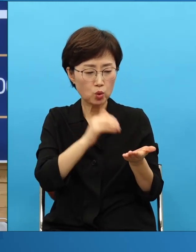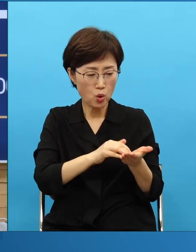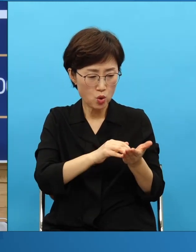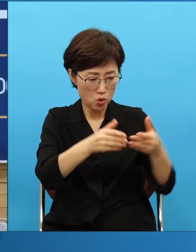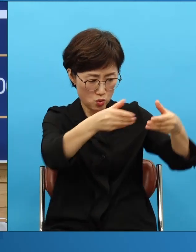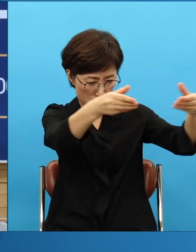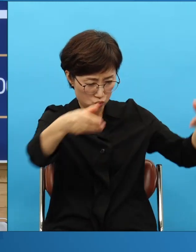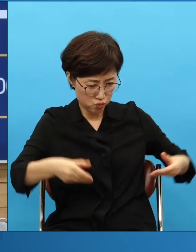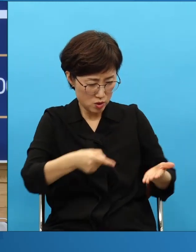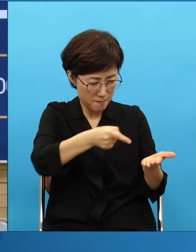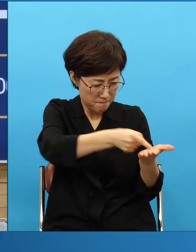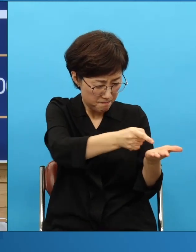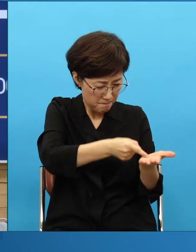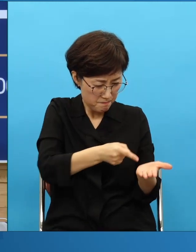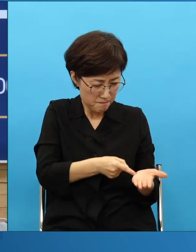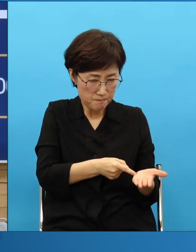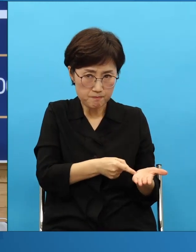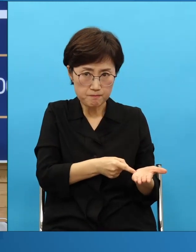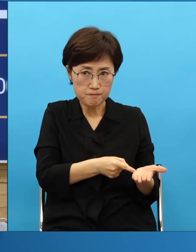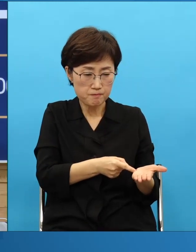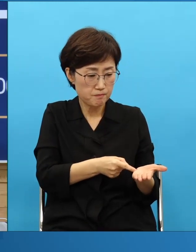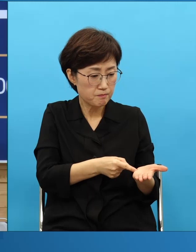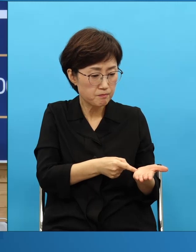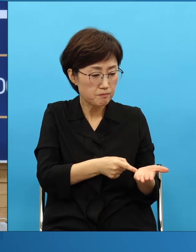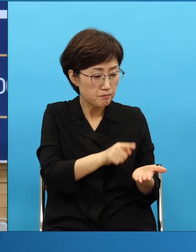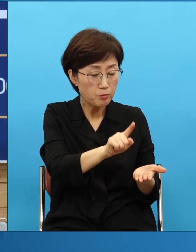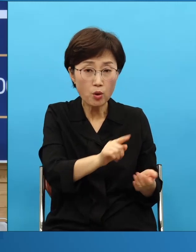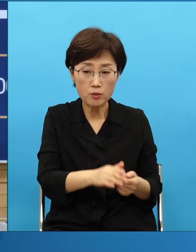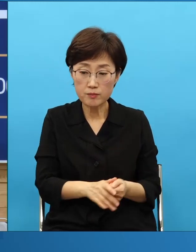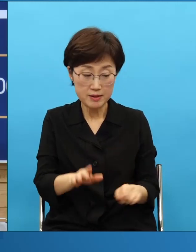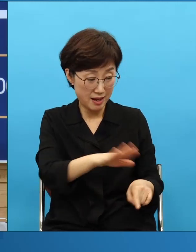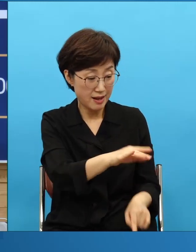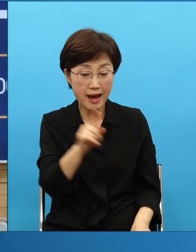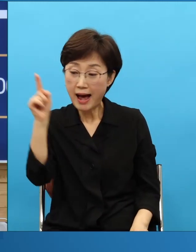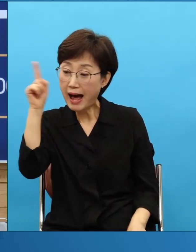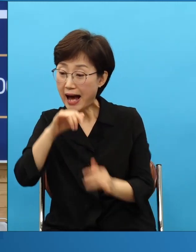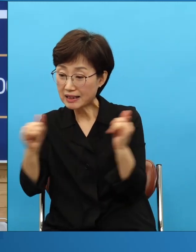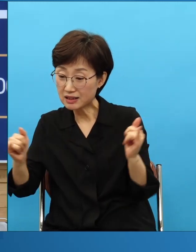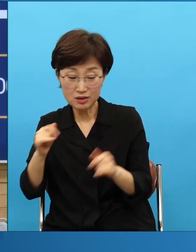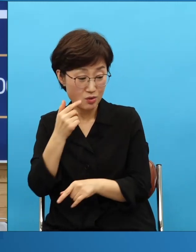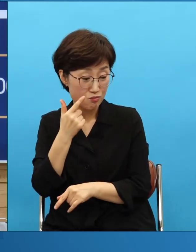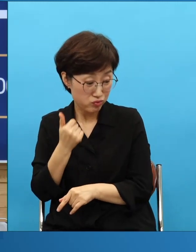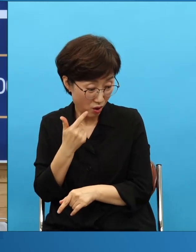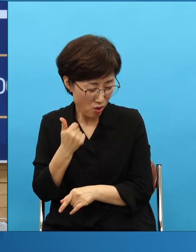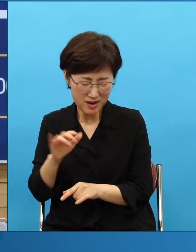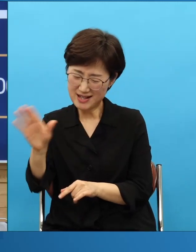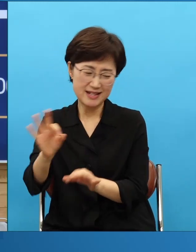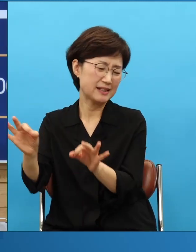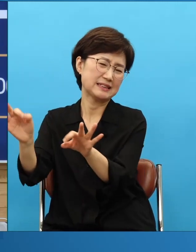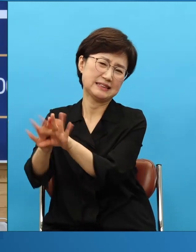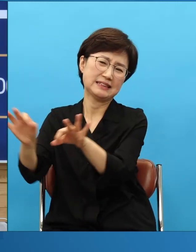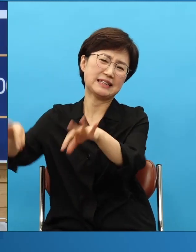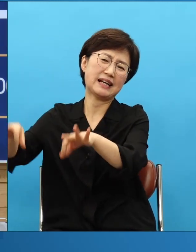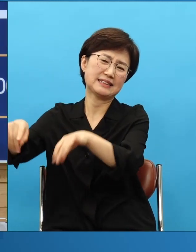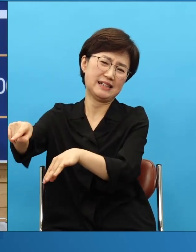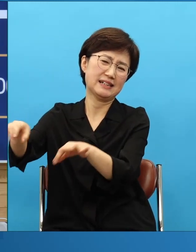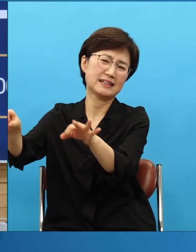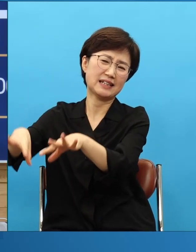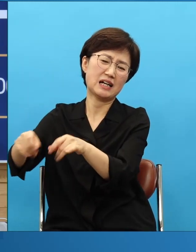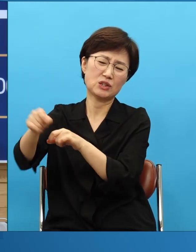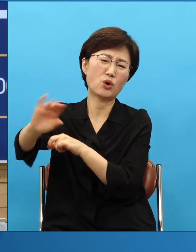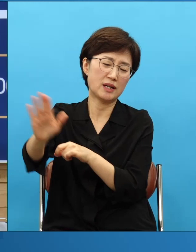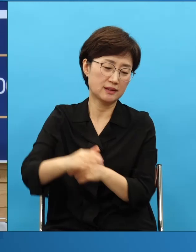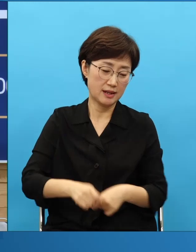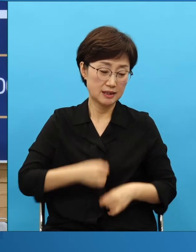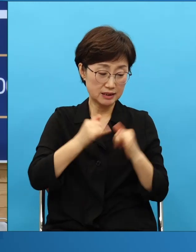the tablets? 악인이 잘 되는 것 같으냐? Does it seem like the wicked are 그게 doing 잠시야. well? That is only temporary. 의인이